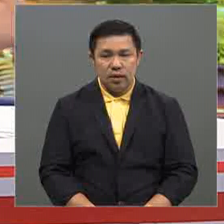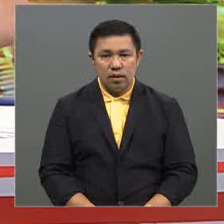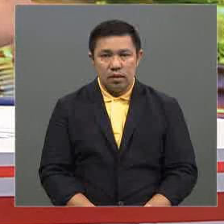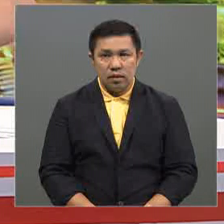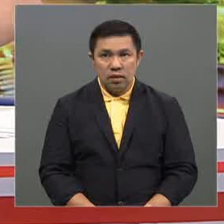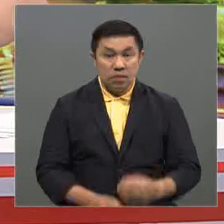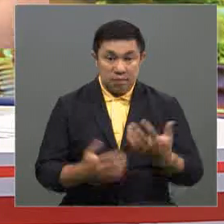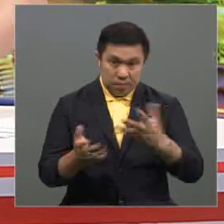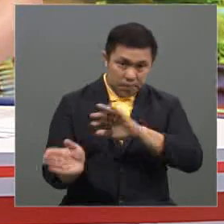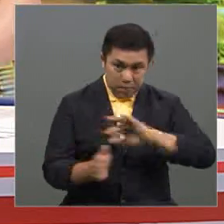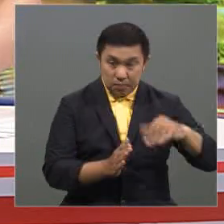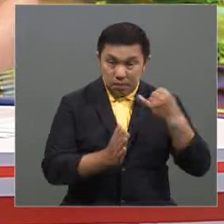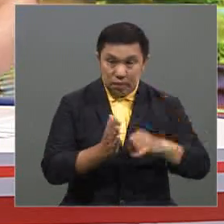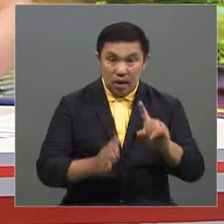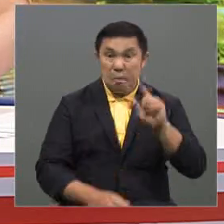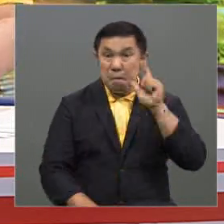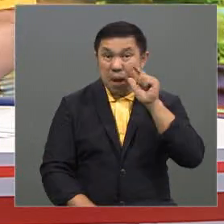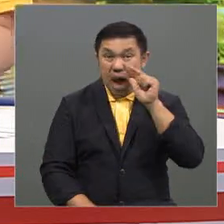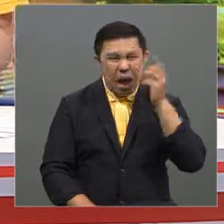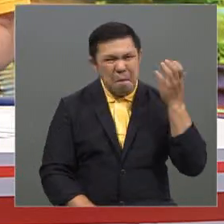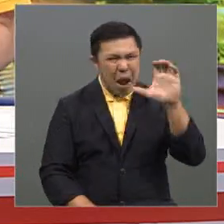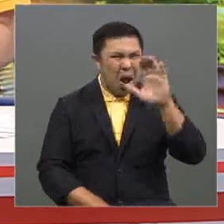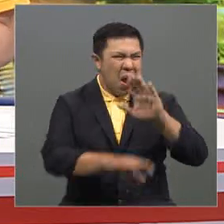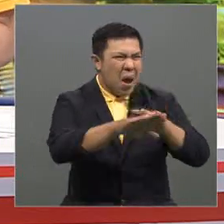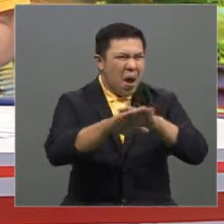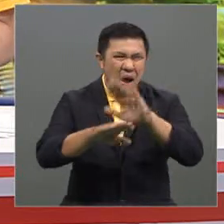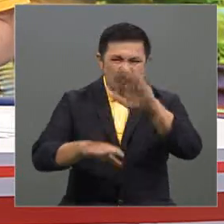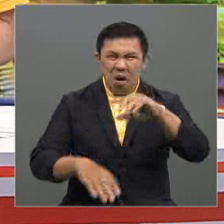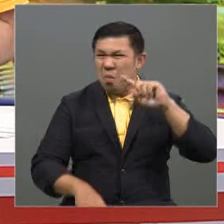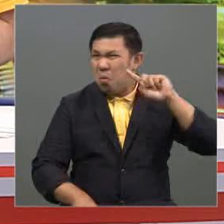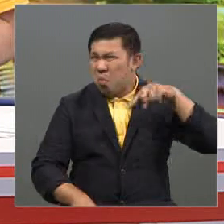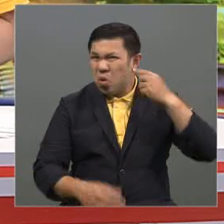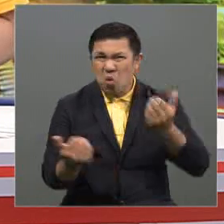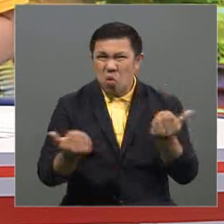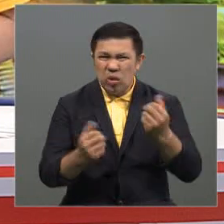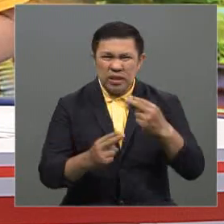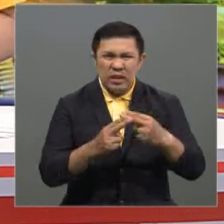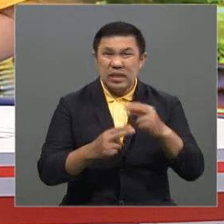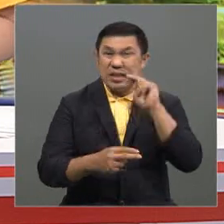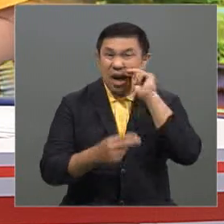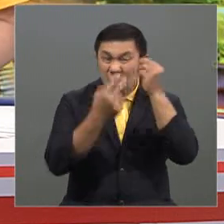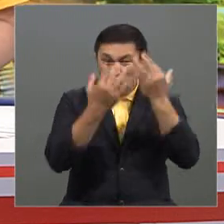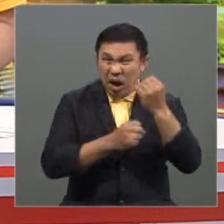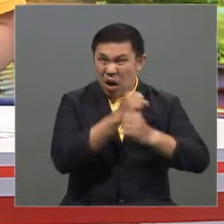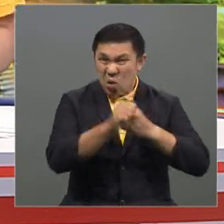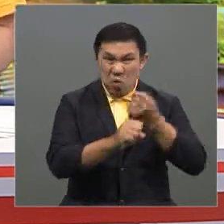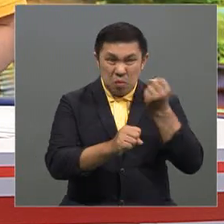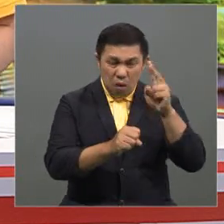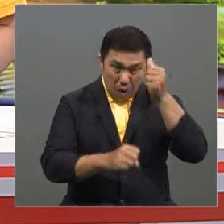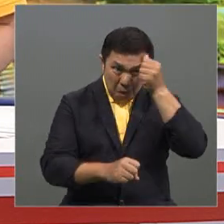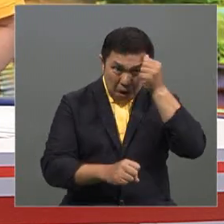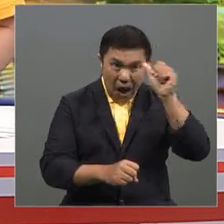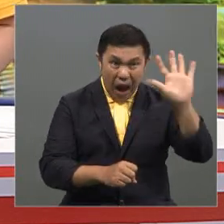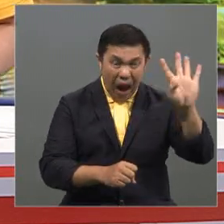มีคดีที่คุณแม่ท่านหนึ่งออกมาโพสต์ตามหาลูกสาวชื่อน้องน้ำฝนวัย12ปีแล้วก็บอกว่าหายตัวไป4